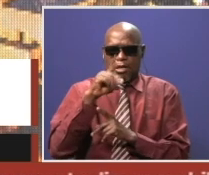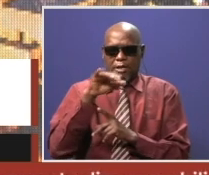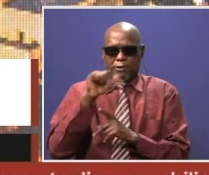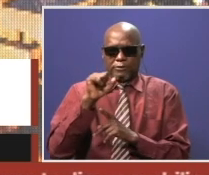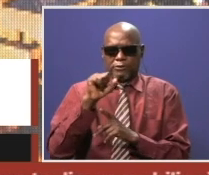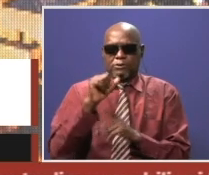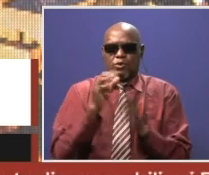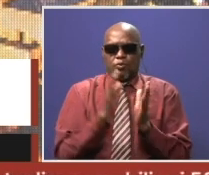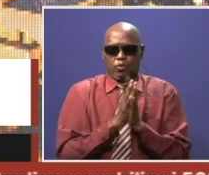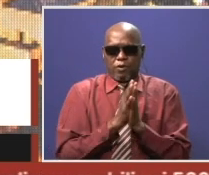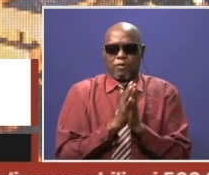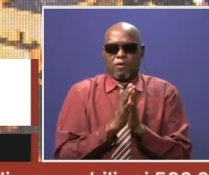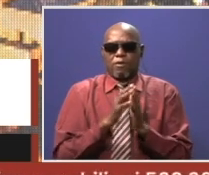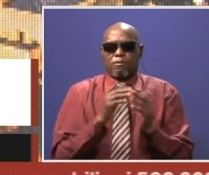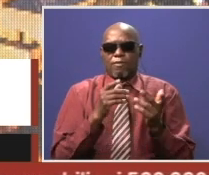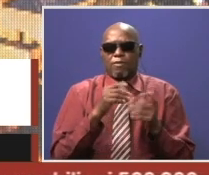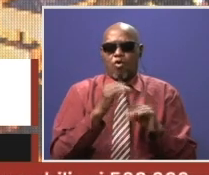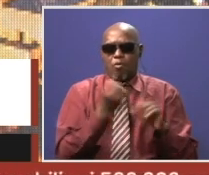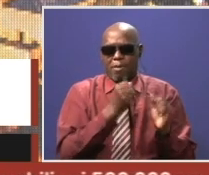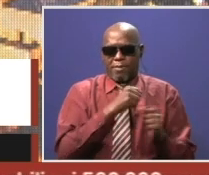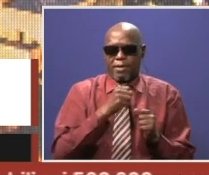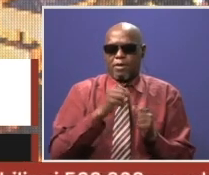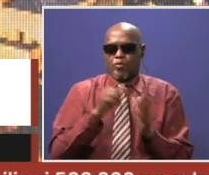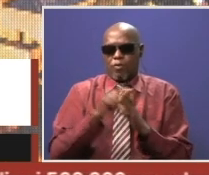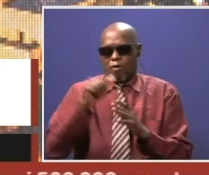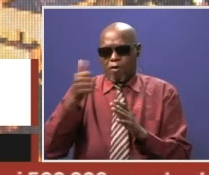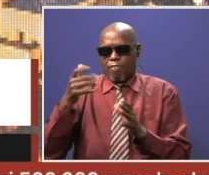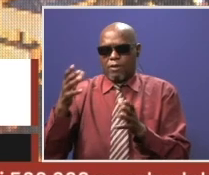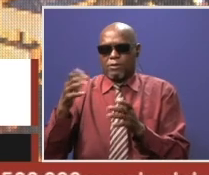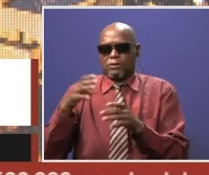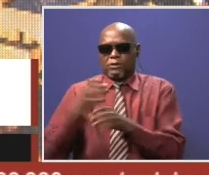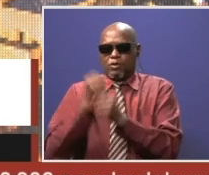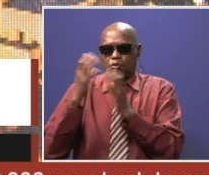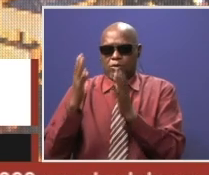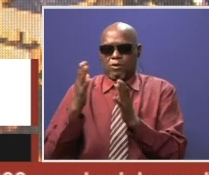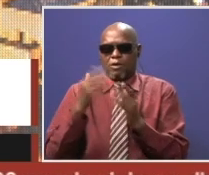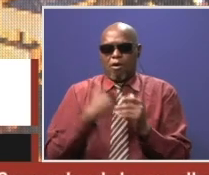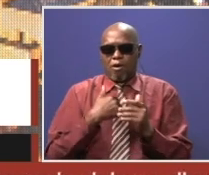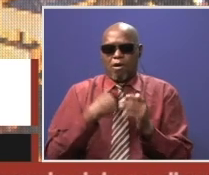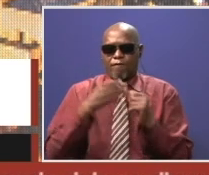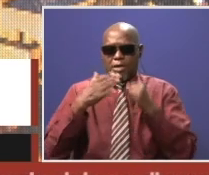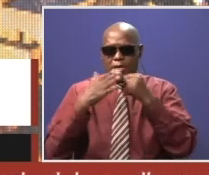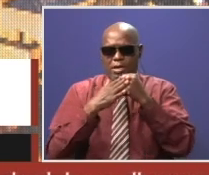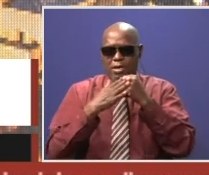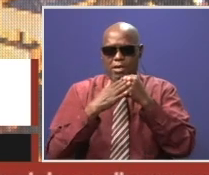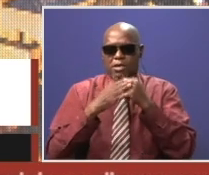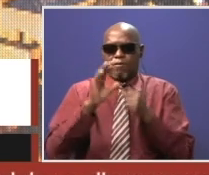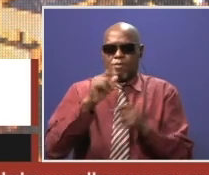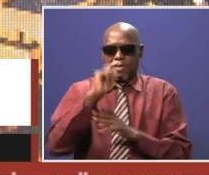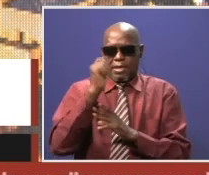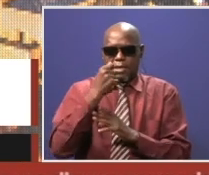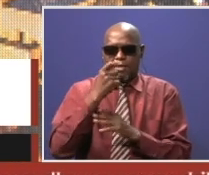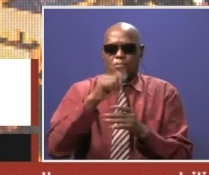Homa Bay na wawekezaji. Hafla hiyo hadi sasa imevutia ushiriki wa wawekezaji 9 kutoka Kenya na kwingineko